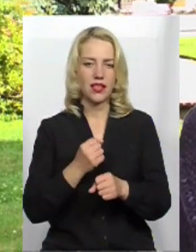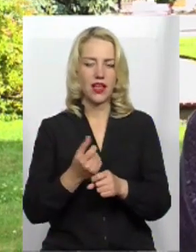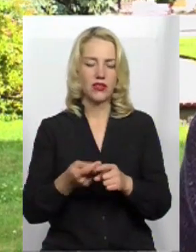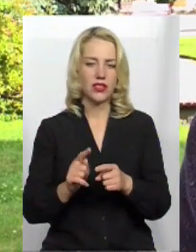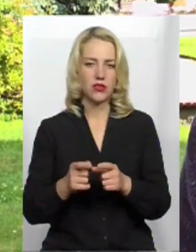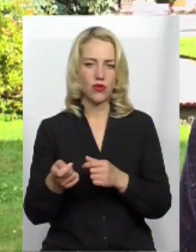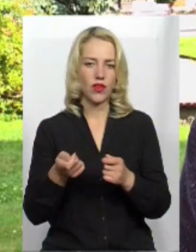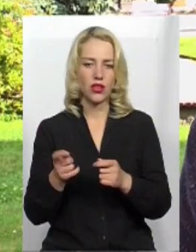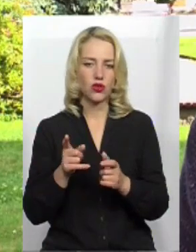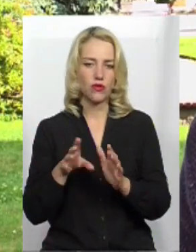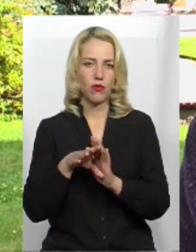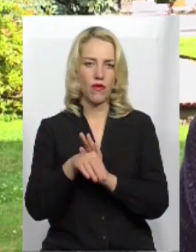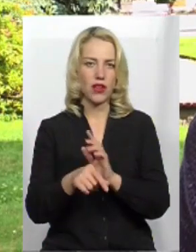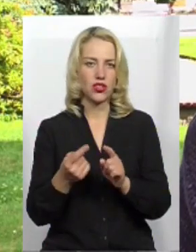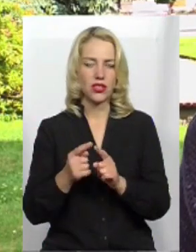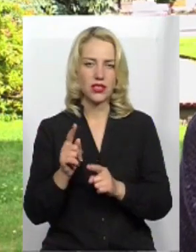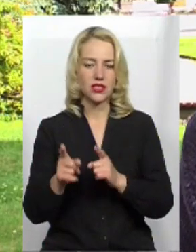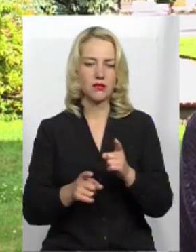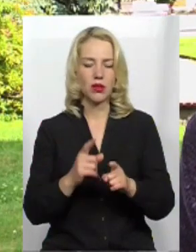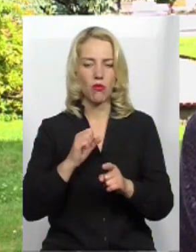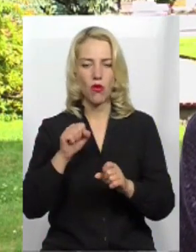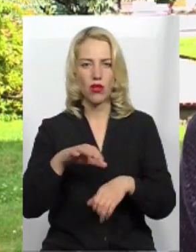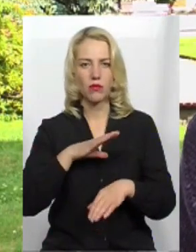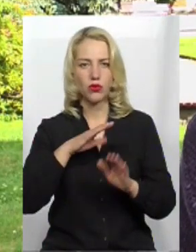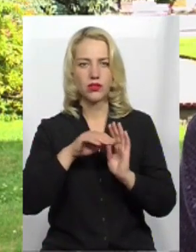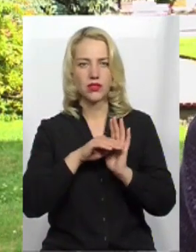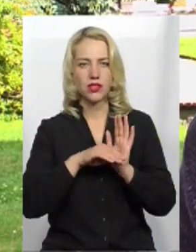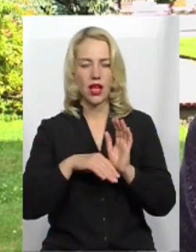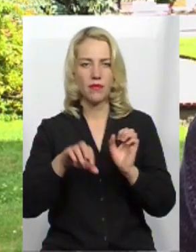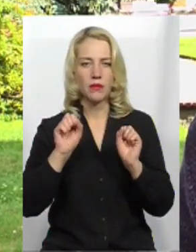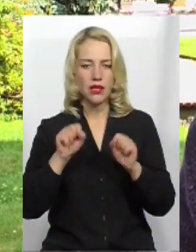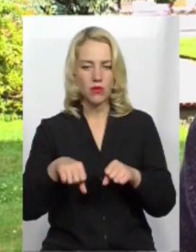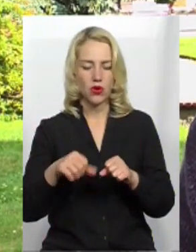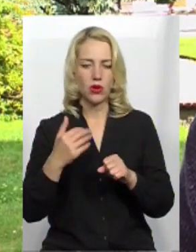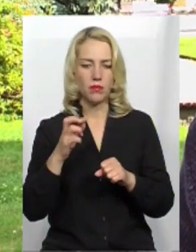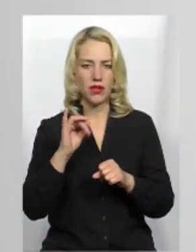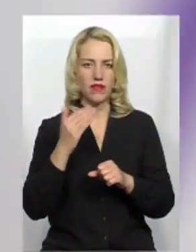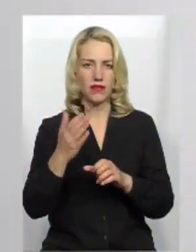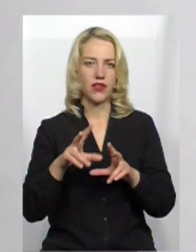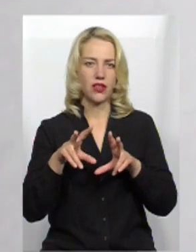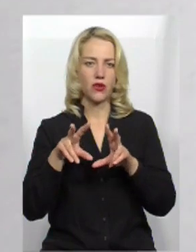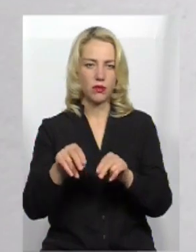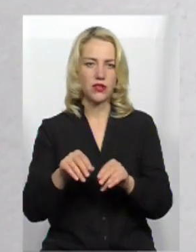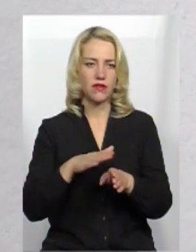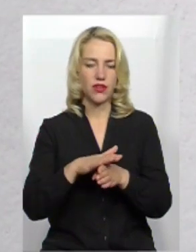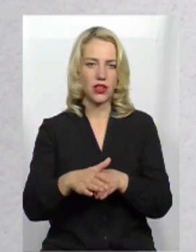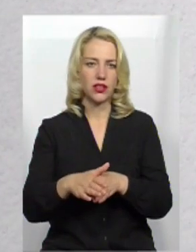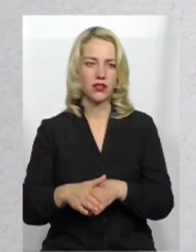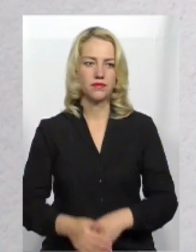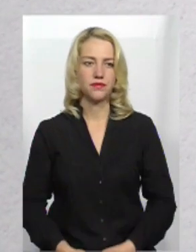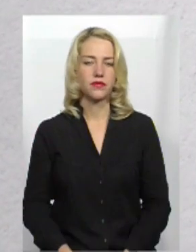впровадження цих змін могли бути системними і, зрештою, це дозволило б вам виконати обіцяне?